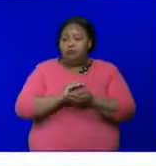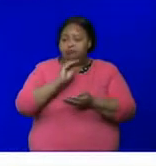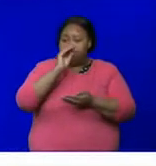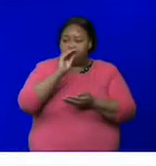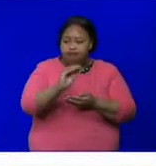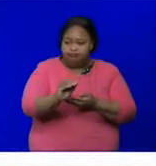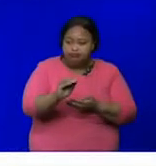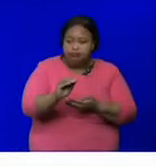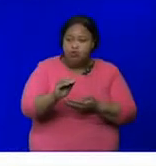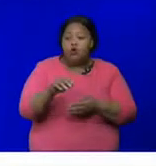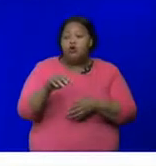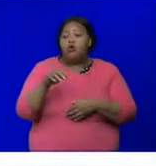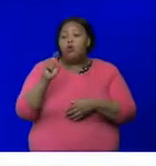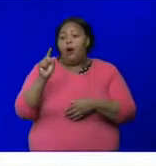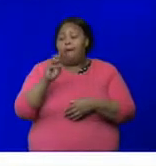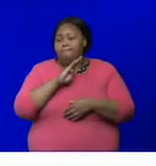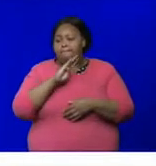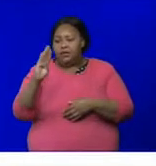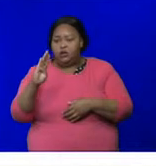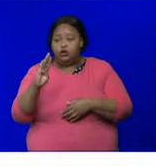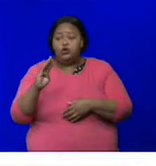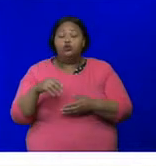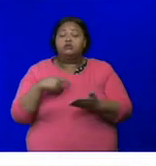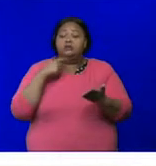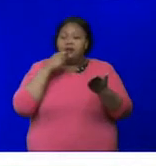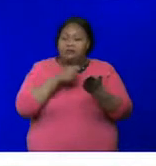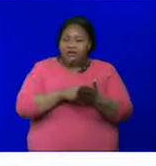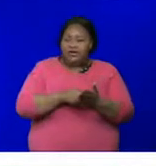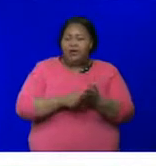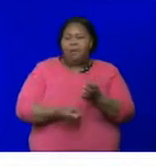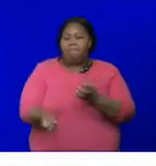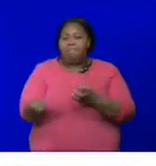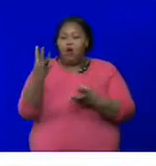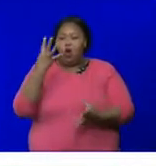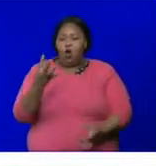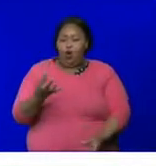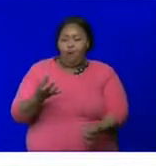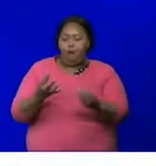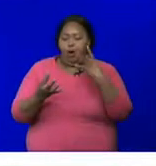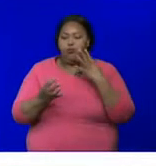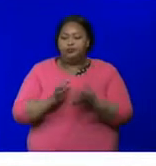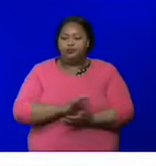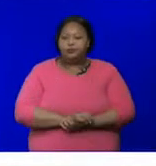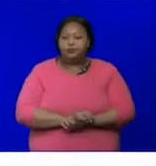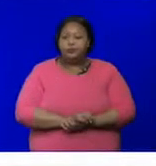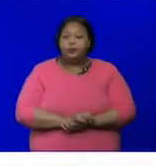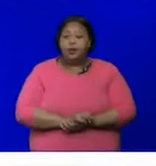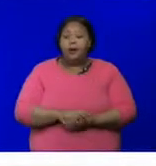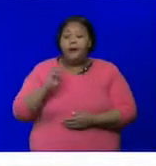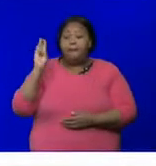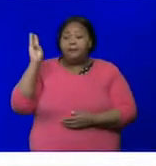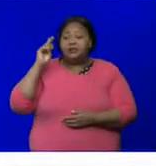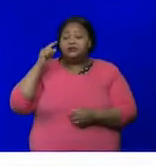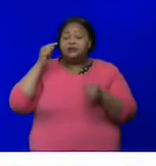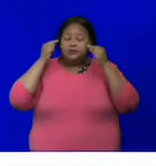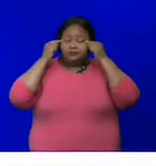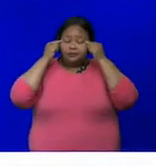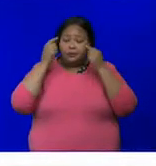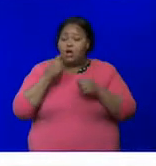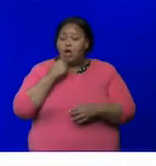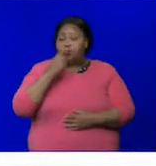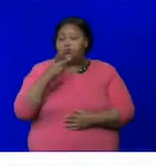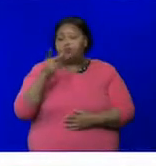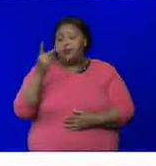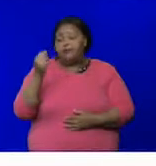lalishumi nesiphohlongo kubala kunye. Buholi bamengameli Biden buthi le mali tawutsathwa esikhwameni lesibidwa